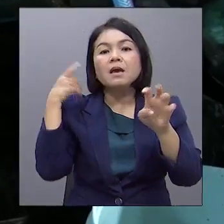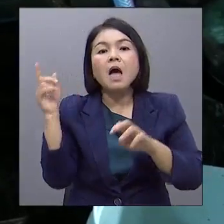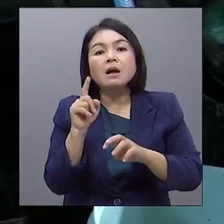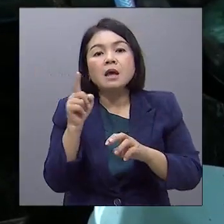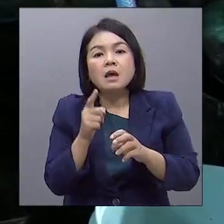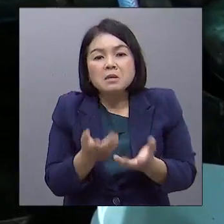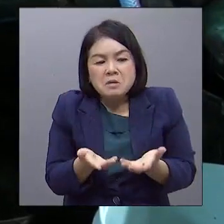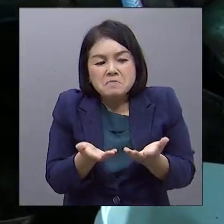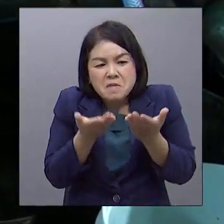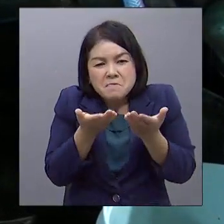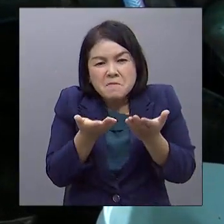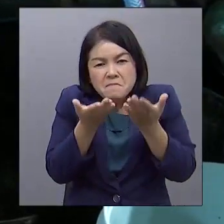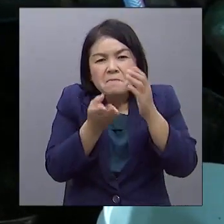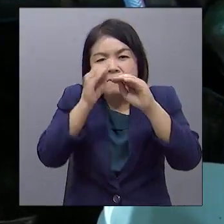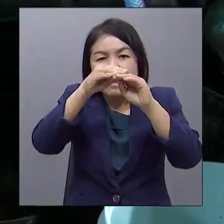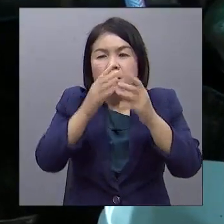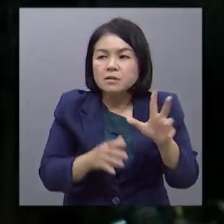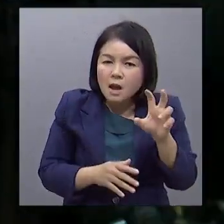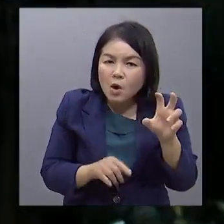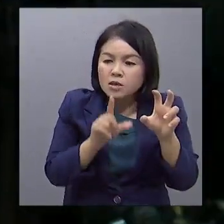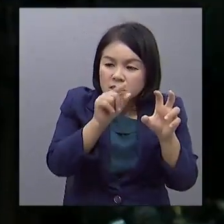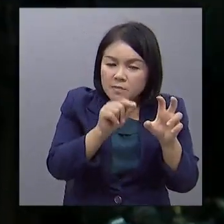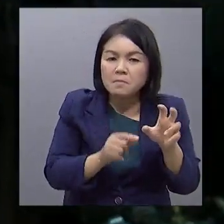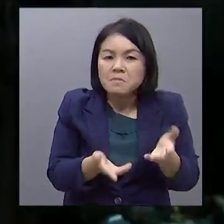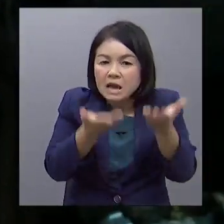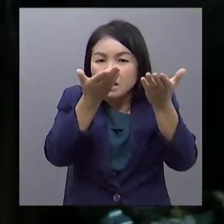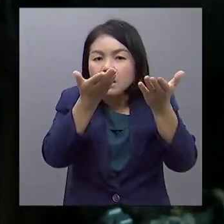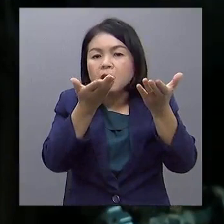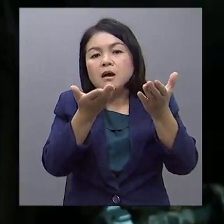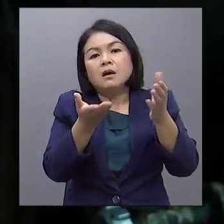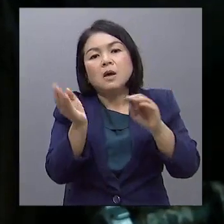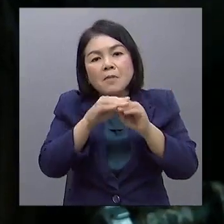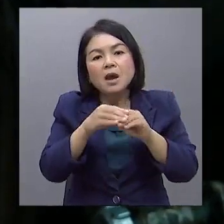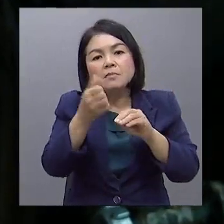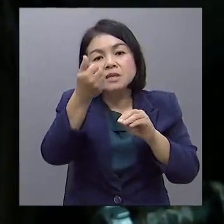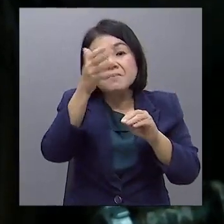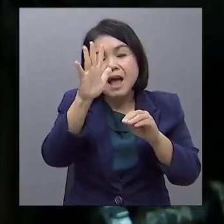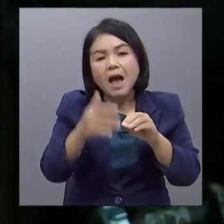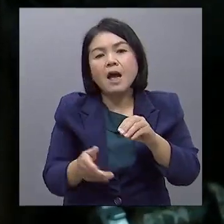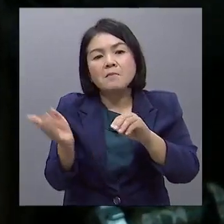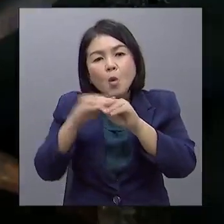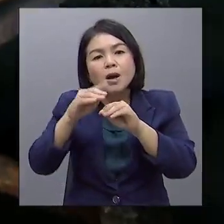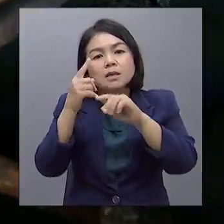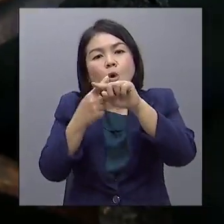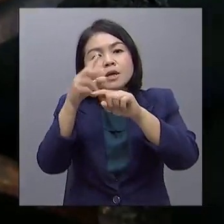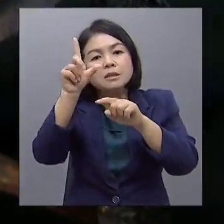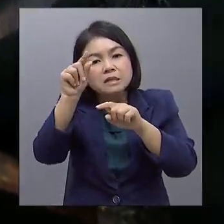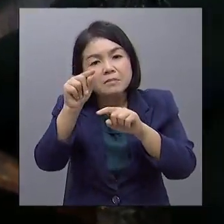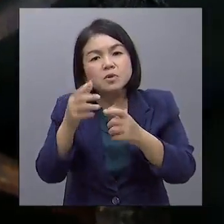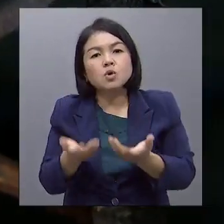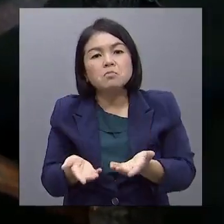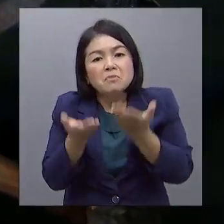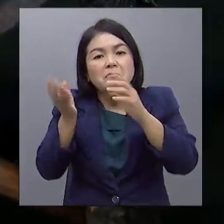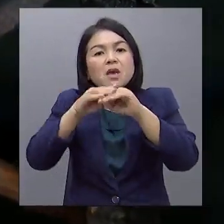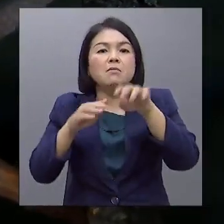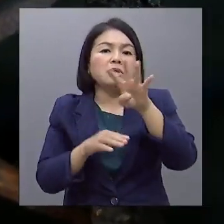ทยอยปรับมาเรื่อยๆจาก320ก็ปรับขึ้นครั้งละ15บาท20บาทจนมาถึงราคานี้เจ้